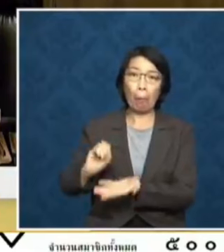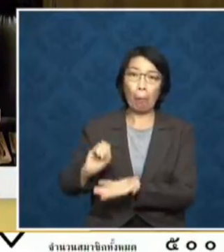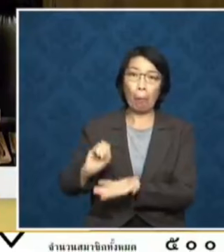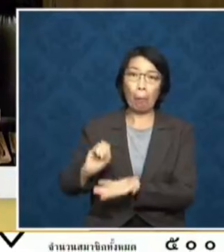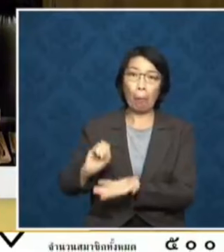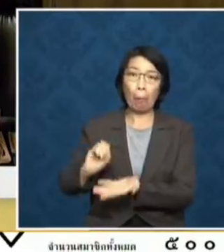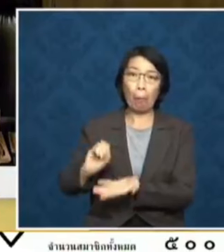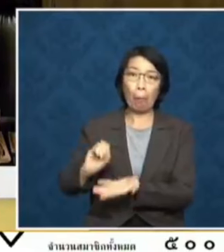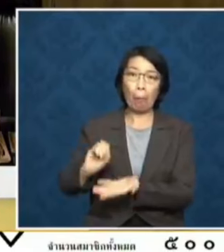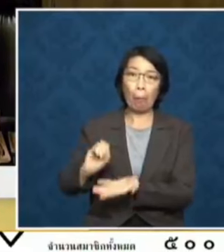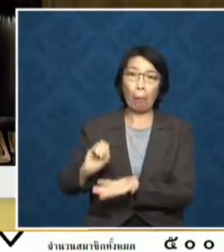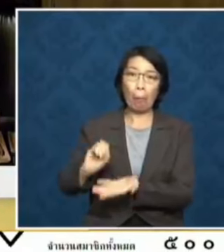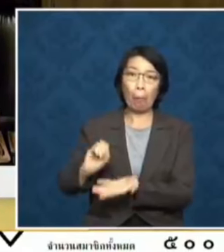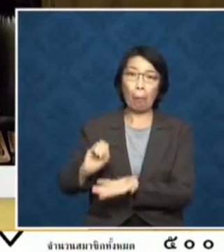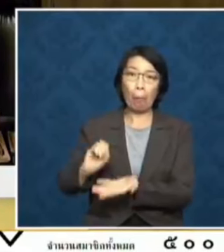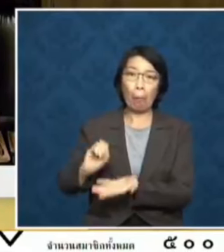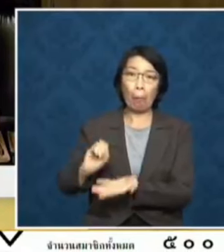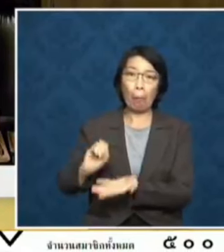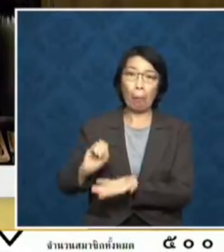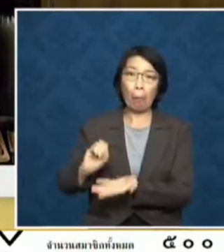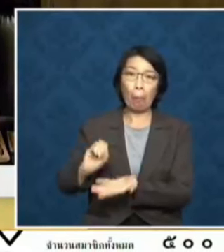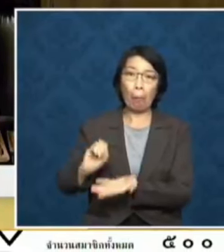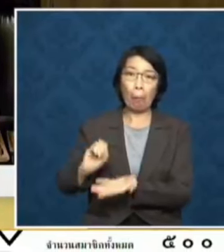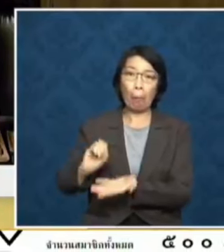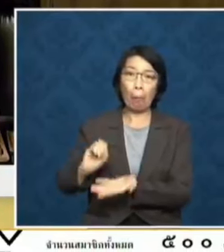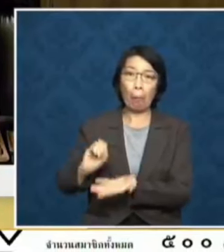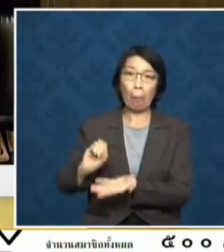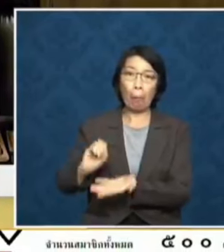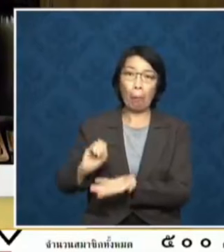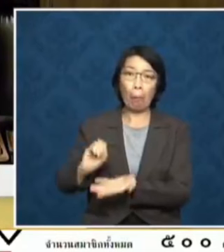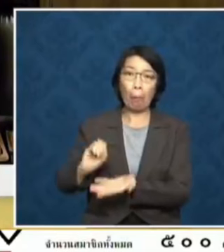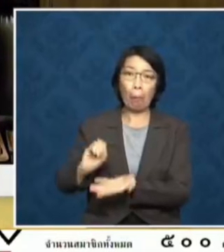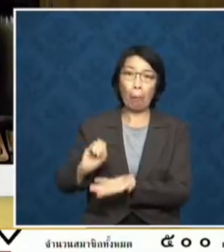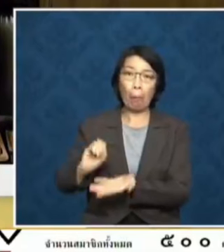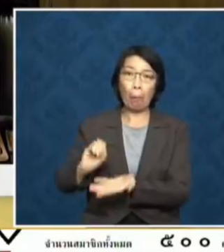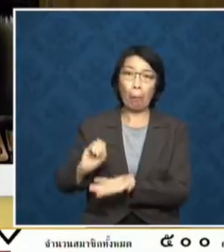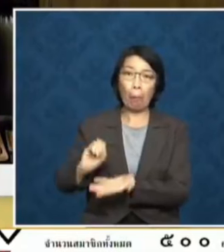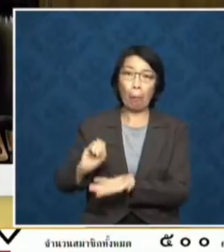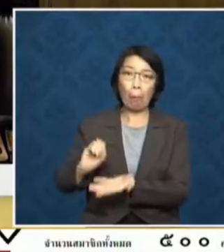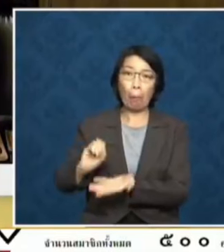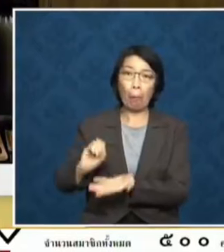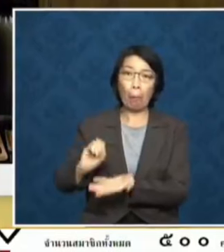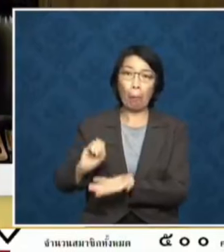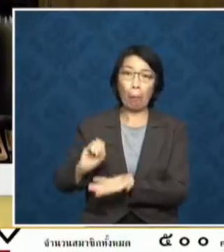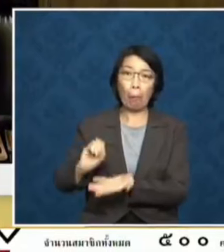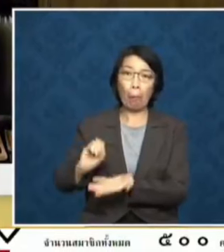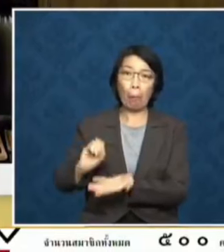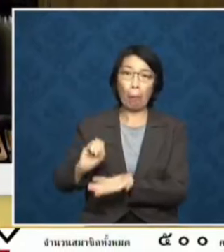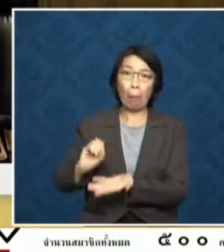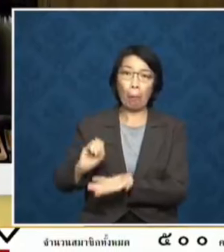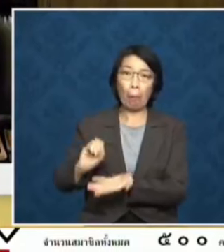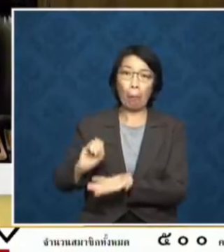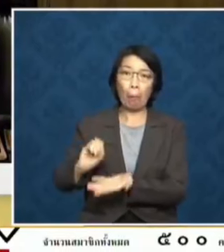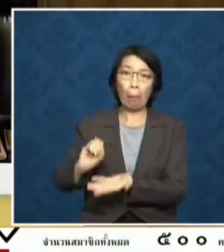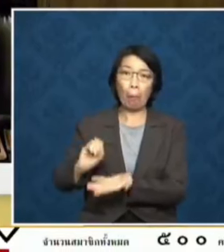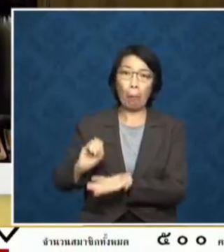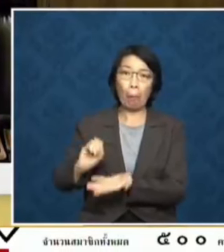นามม้าสนามมวยสนามกอล์ฟร้านอาหารปั๊มน้ำมันโดยเฉพาะที่ราชพัสดุในความดูแลของกองทั